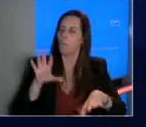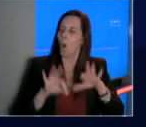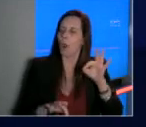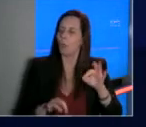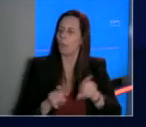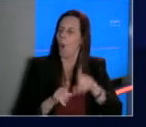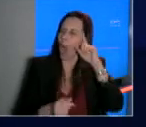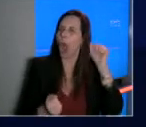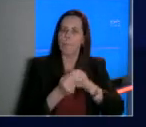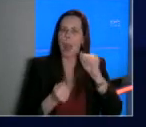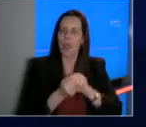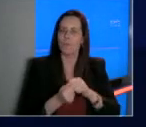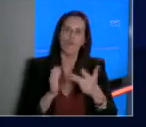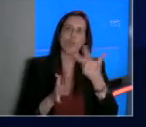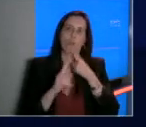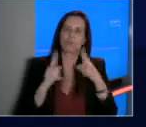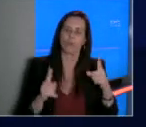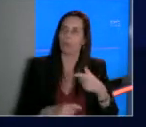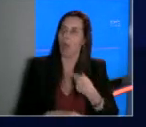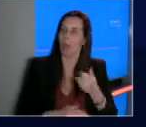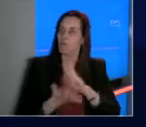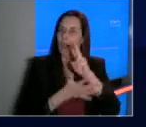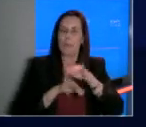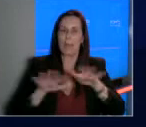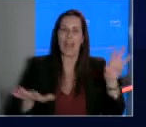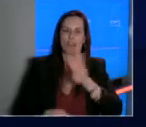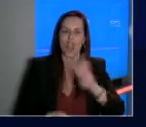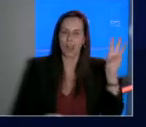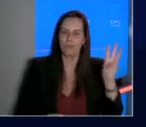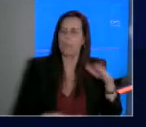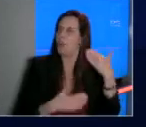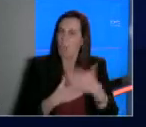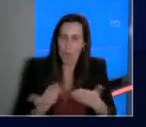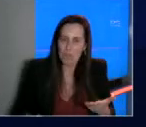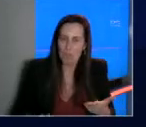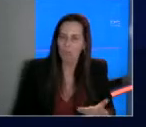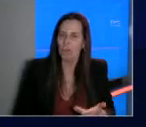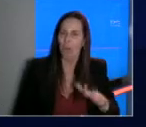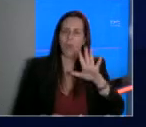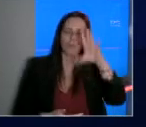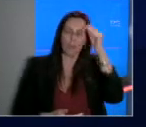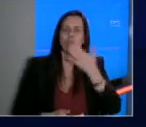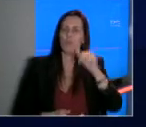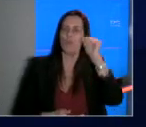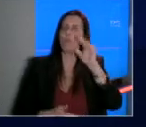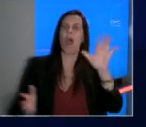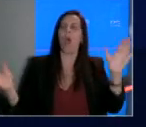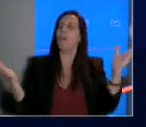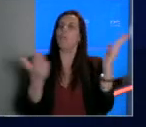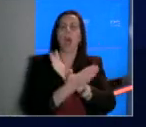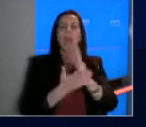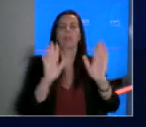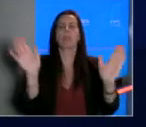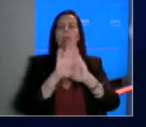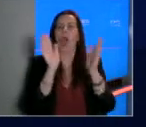כמו אהבלים במשך שנה שלוש פעמים, זה עולה לנו איזה 12 מיליארד שקלים, ובסוף חמישה גברים יהודים אשכנזים מחליטים